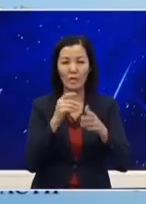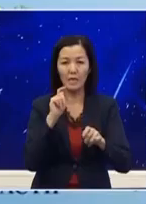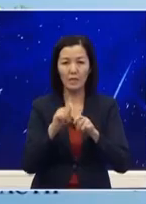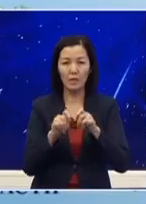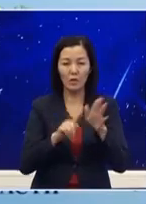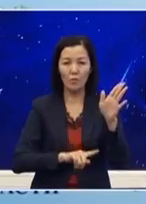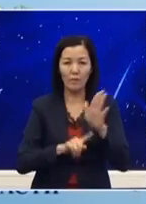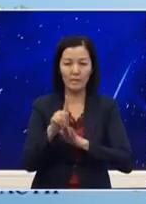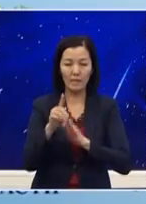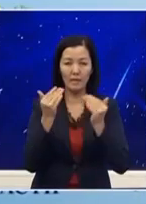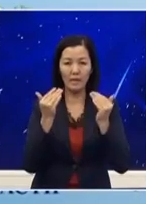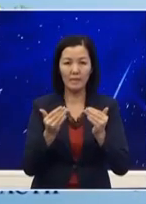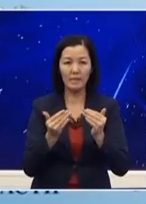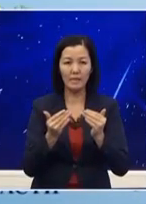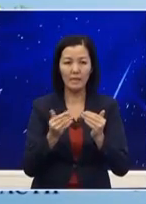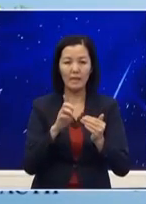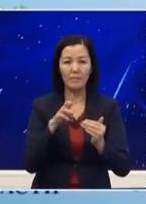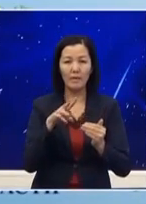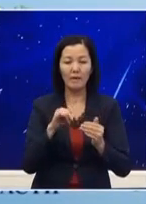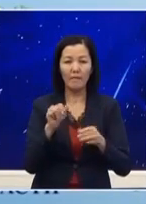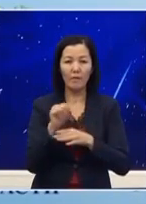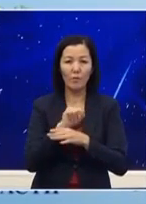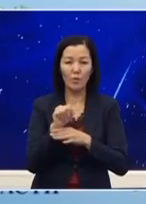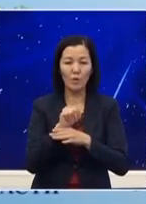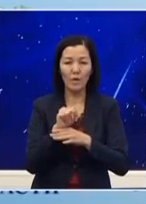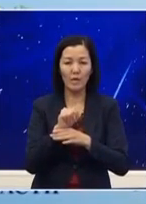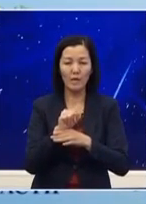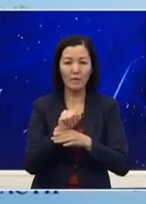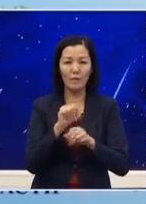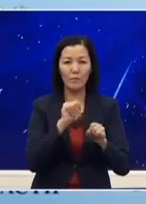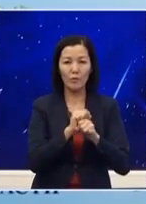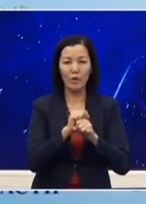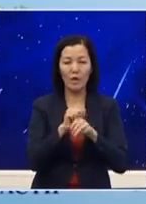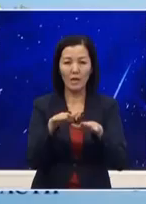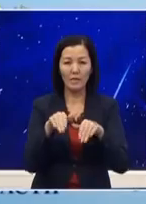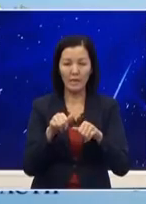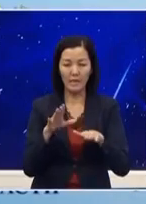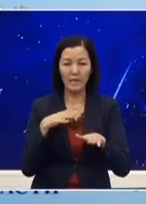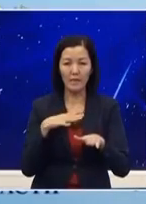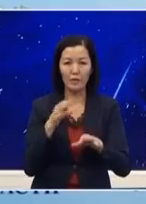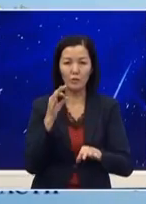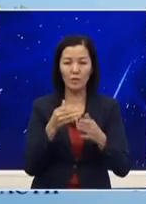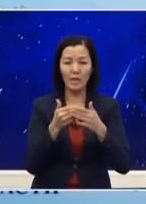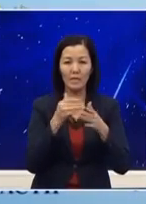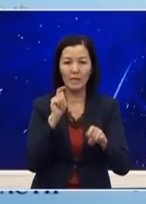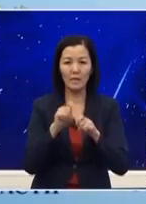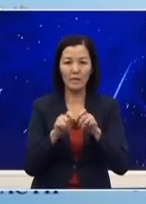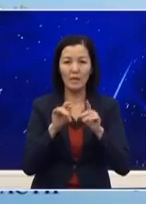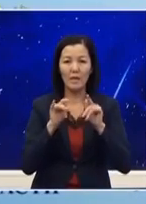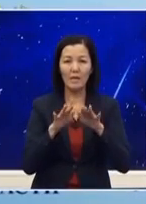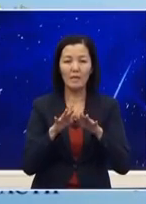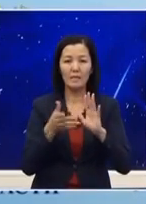амалдары басталды. BMW маркалы автокөлігі арнайы тұраққа қойылды. Сотқа дейінгі тергеу кезінде іс бойынша